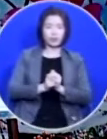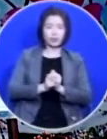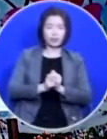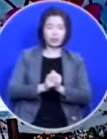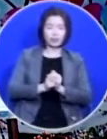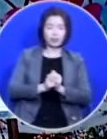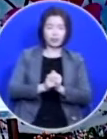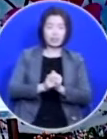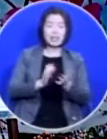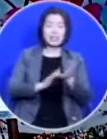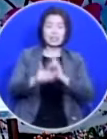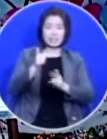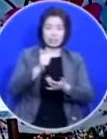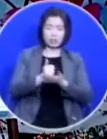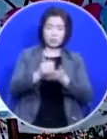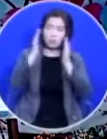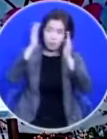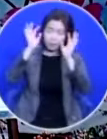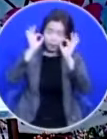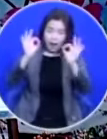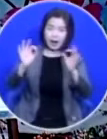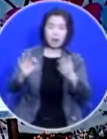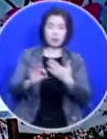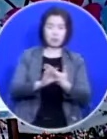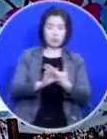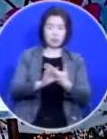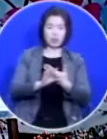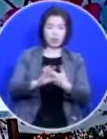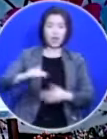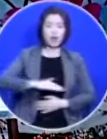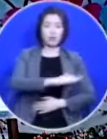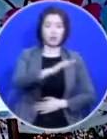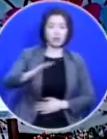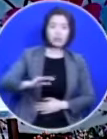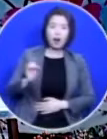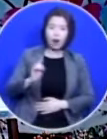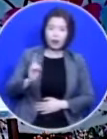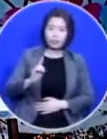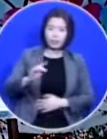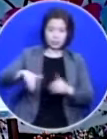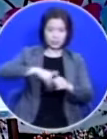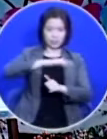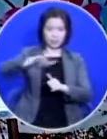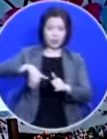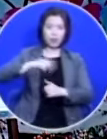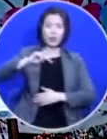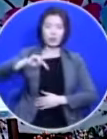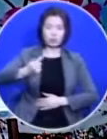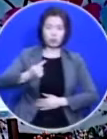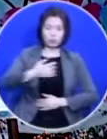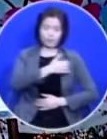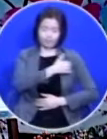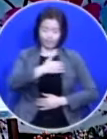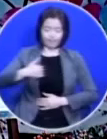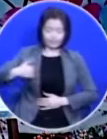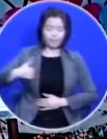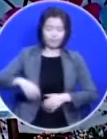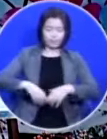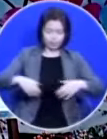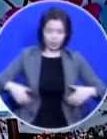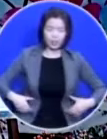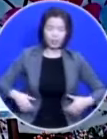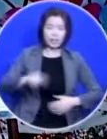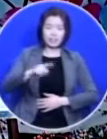것입니다 예수님을 바라보면 그러면 우리는 어떤 상황에서도 담대하게 그 상황을